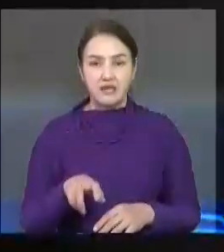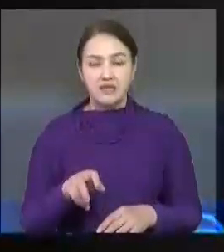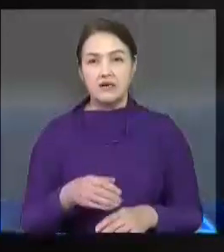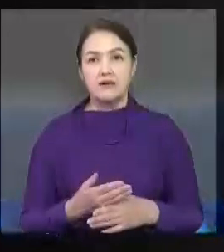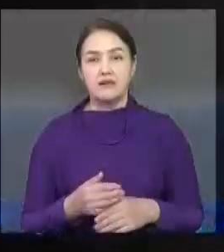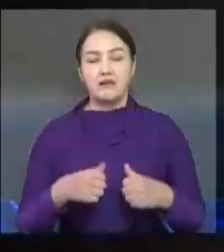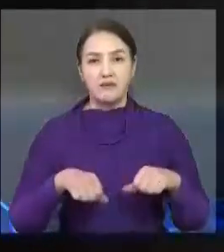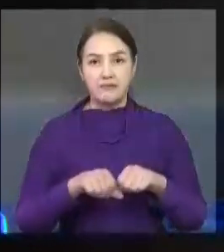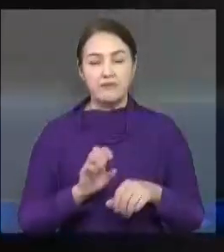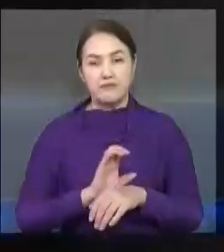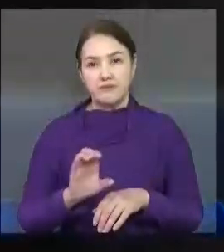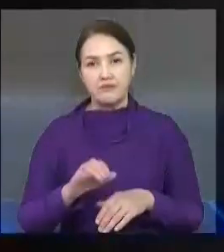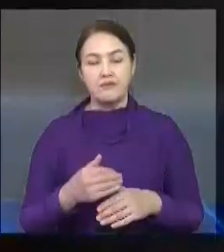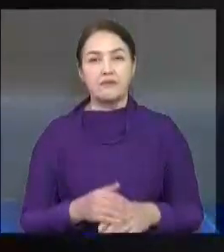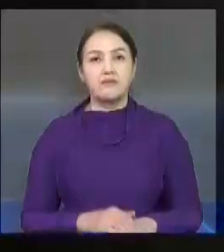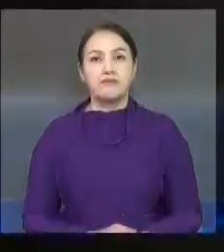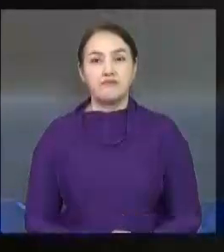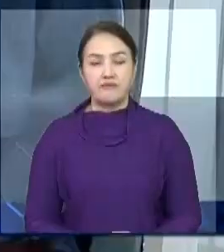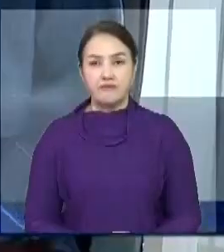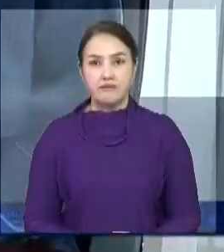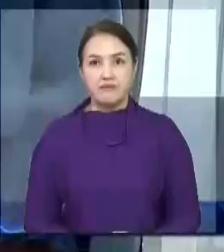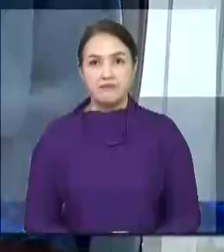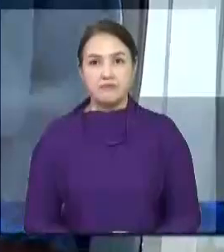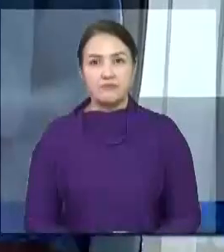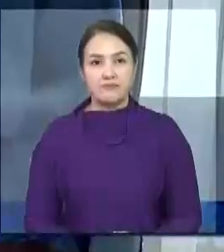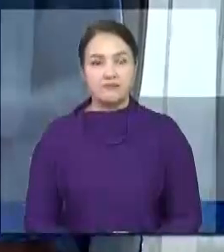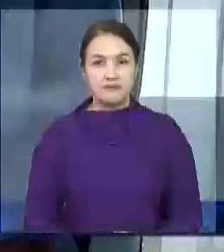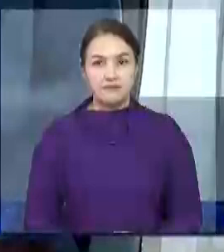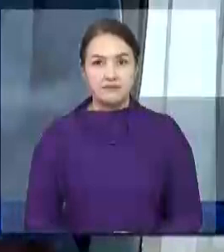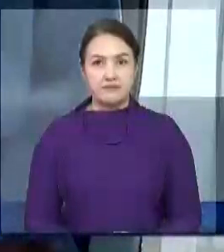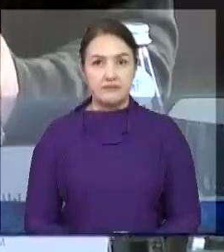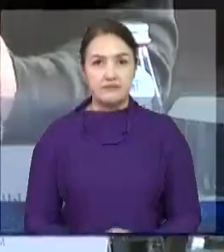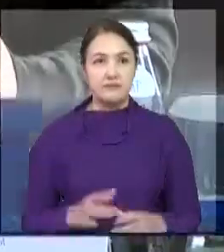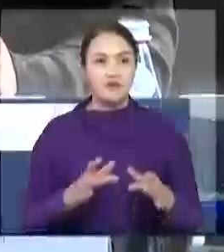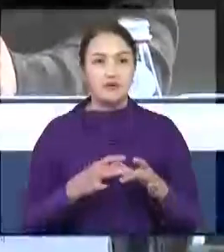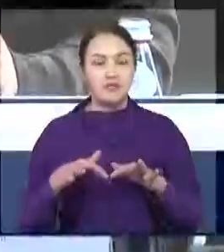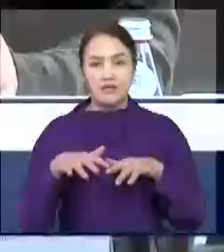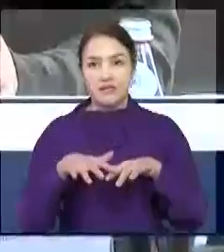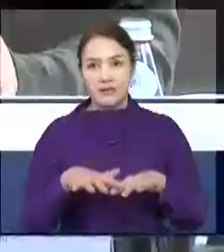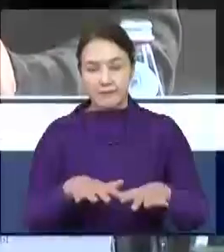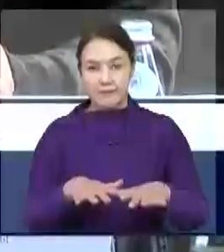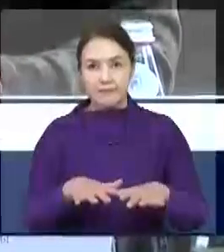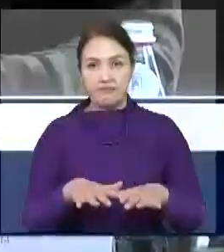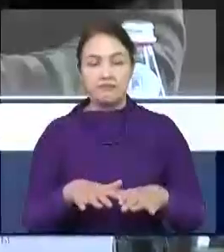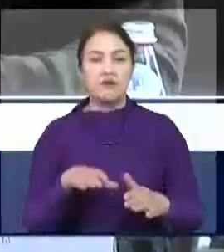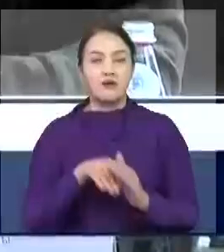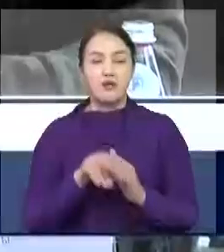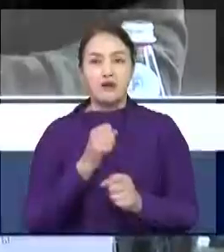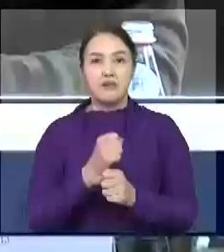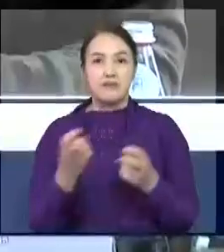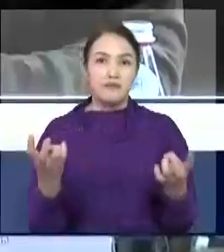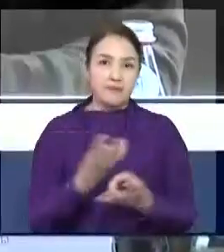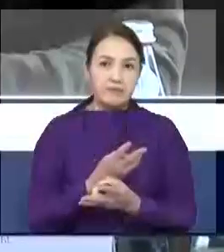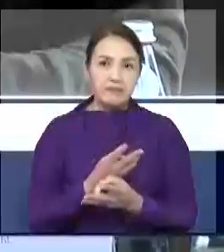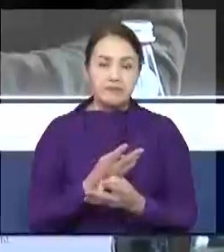бүгін комиссиясын жіберді, кеше келдік, соған байланысты жұмыс жасап жатырмын. Өзендердің ағысы бойынша қосымша жұмыс қажет па?